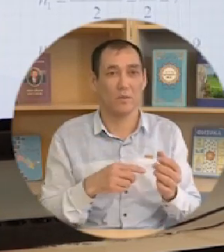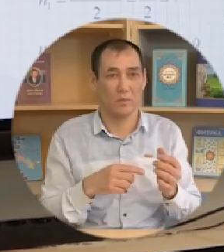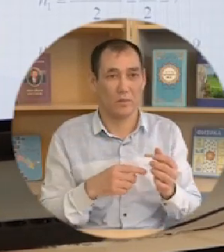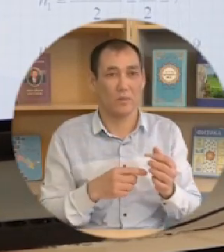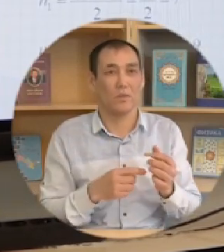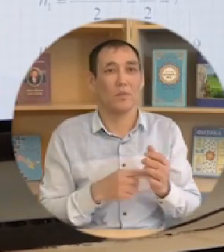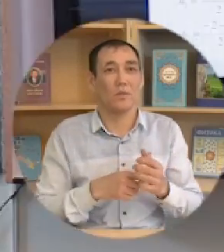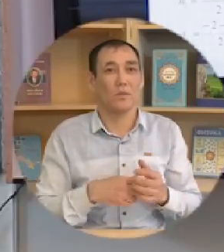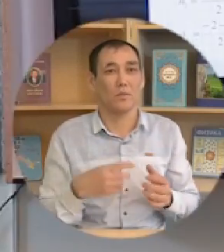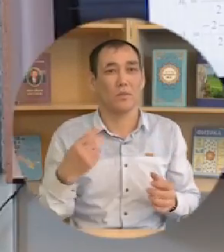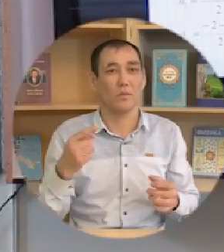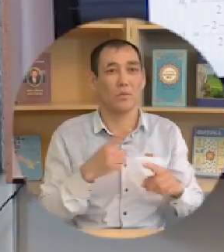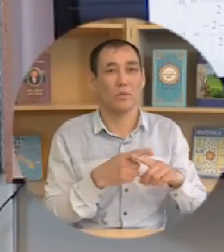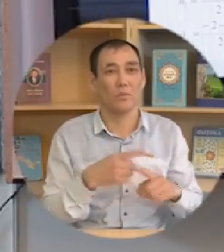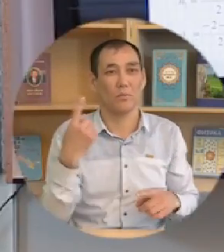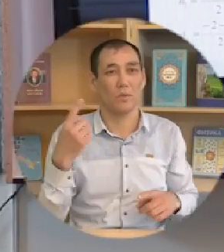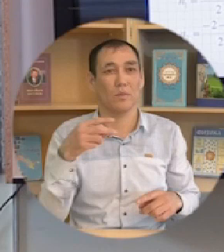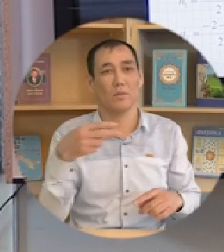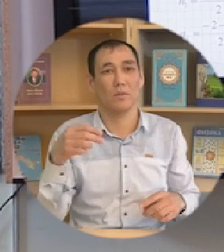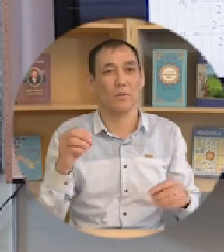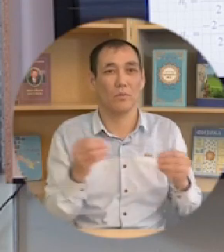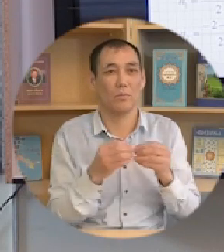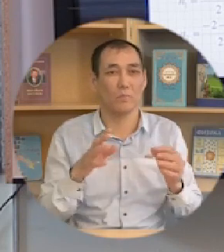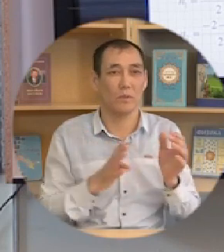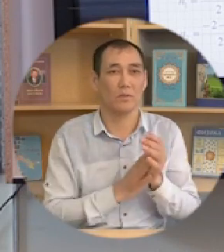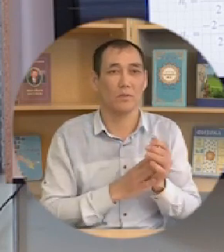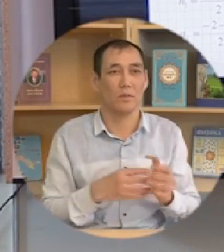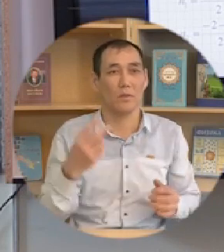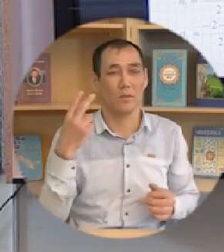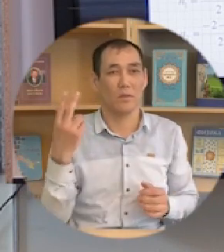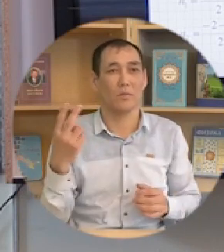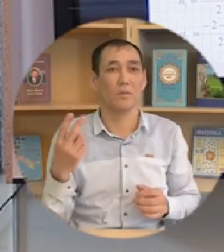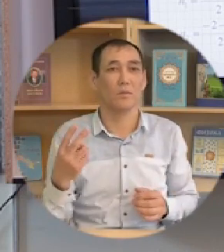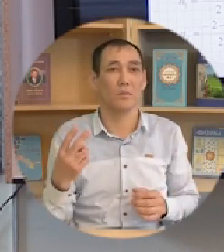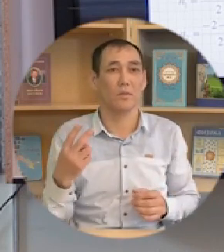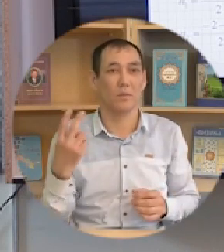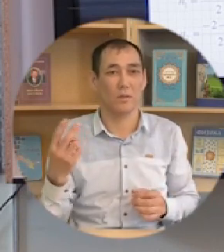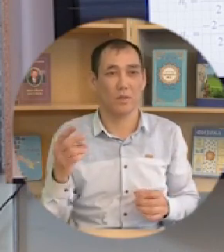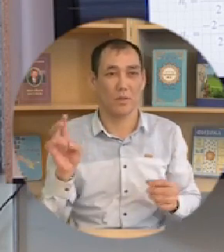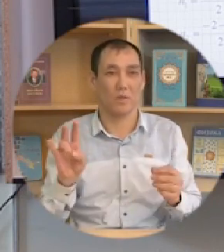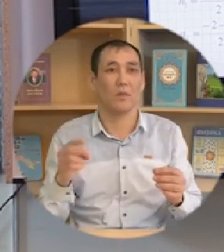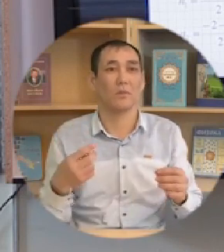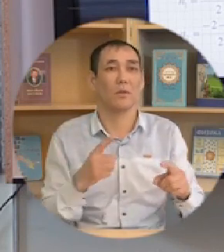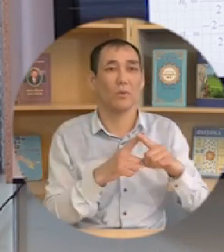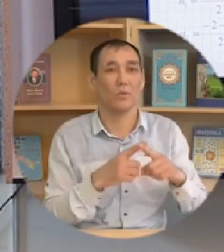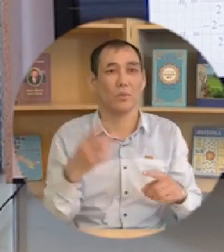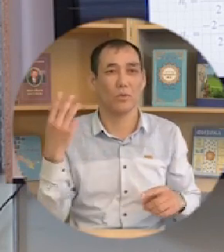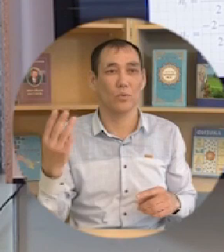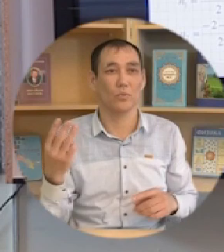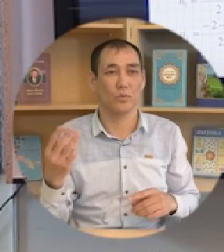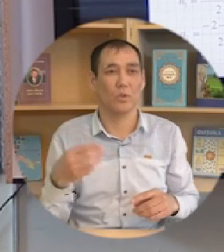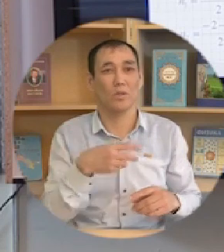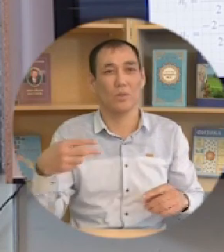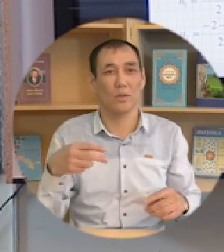7 қосылған 1 тең 15. Екінші санымыз 2n қосылған